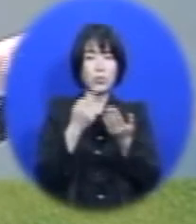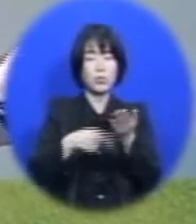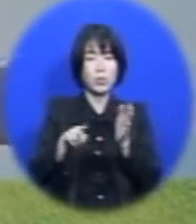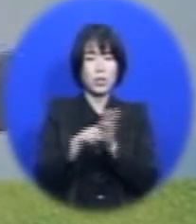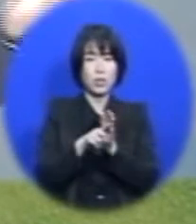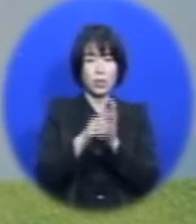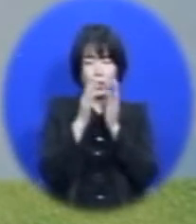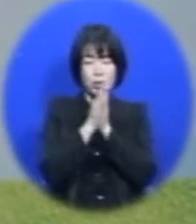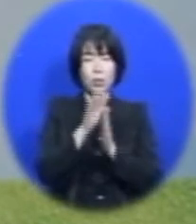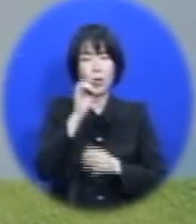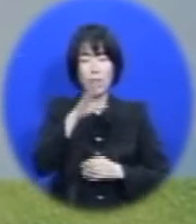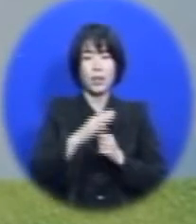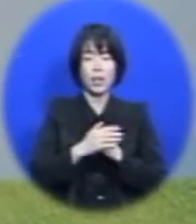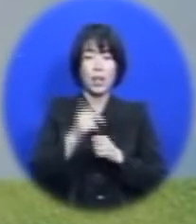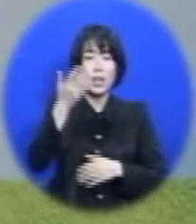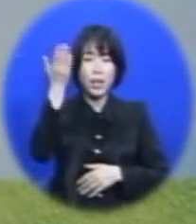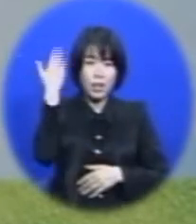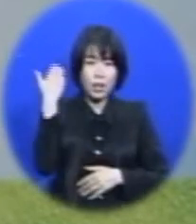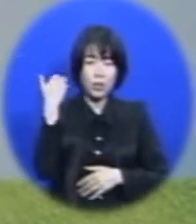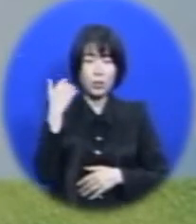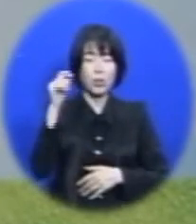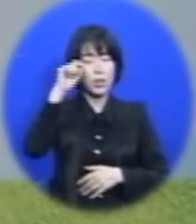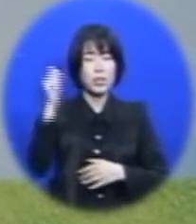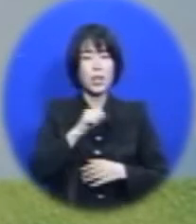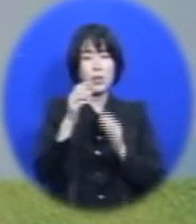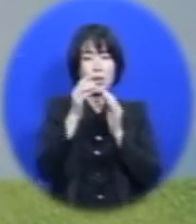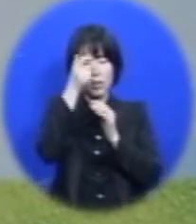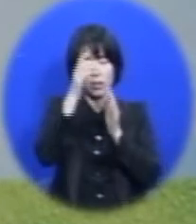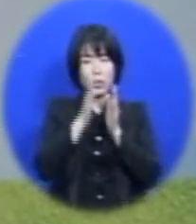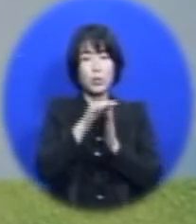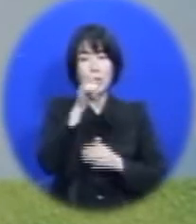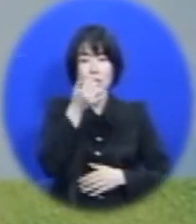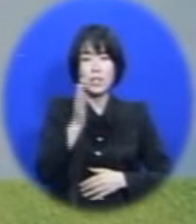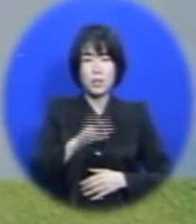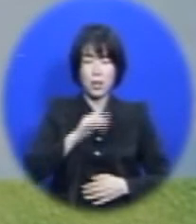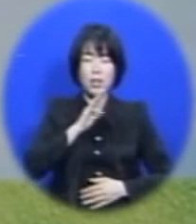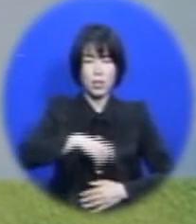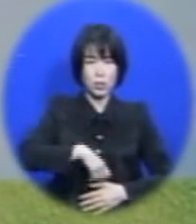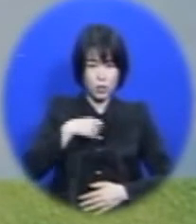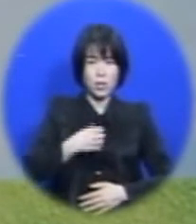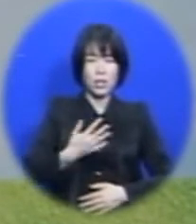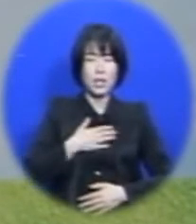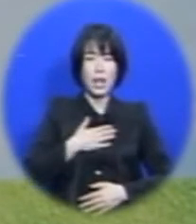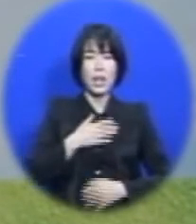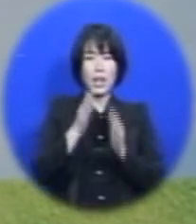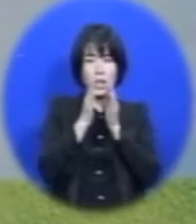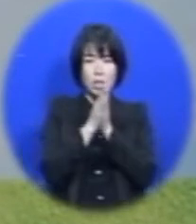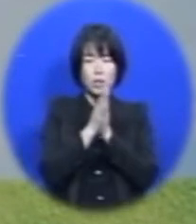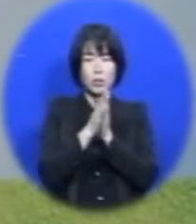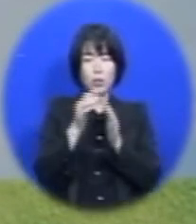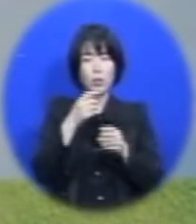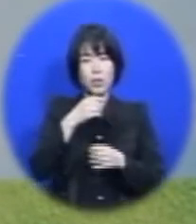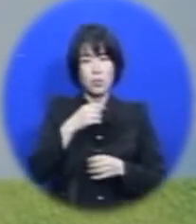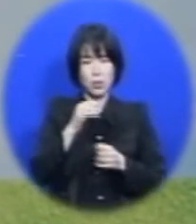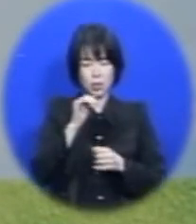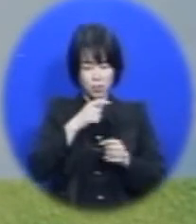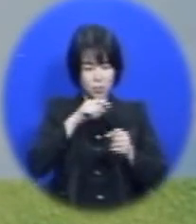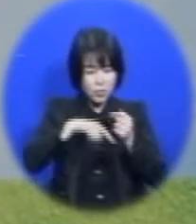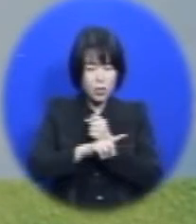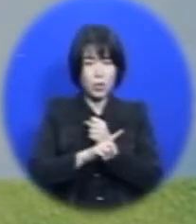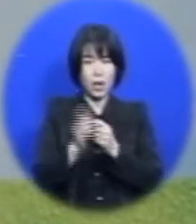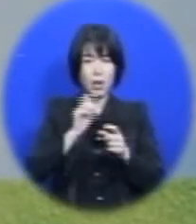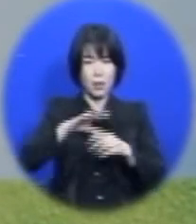다 했습니다. 그렇지만 솔직히 말해서 내 기도 제목이 항상 먼저였잖아요. 나라를